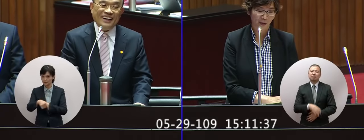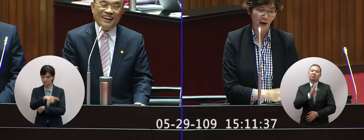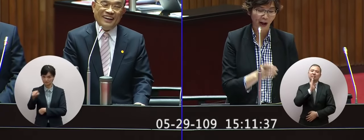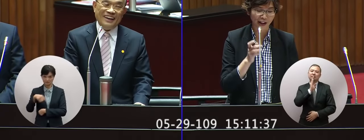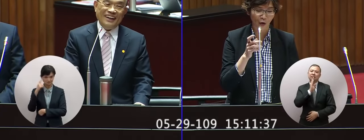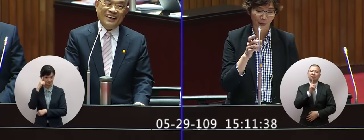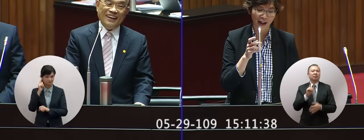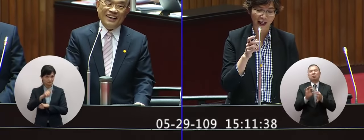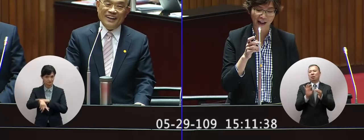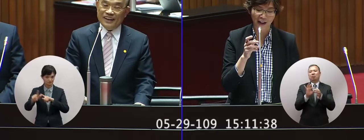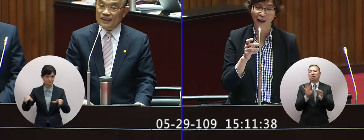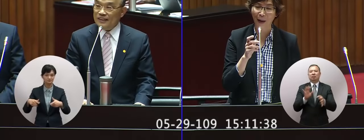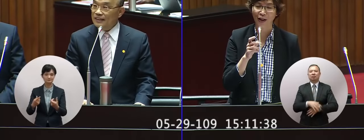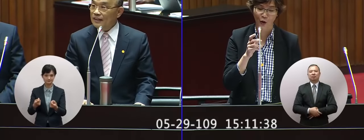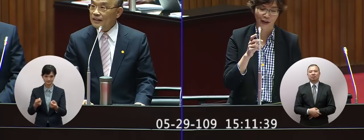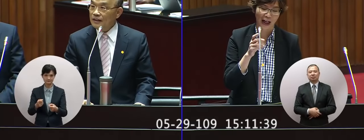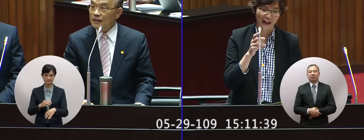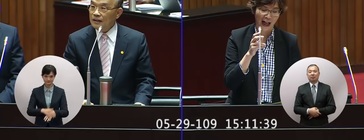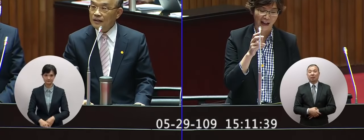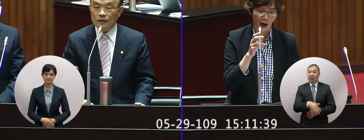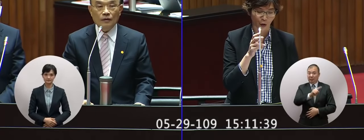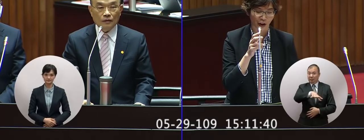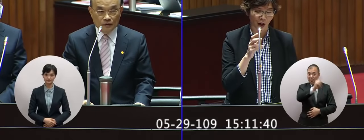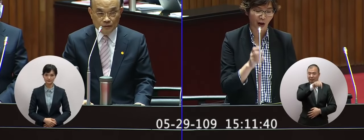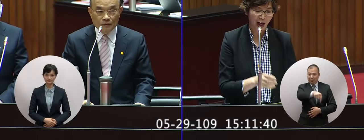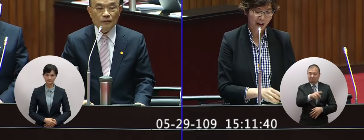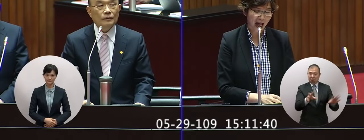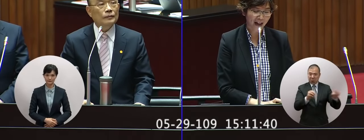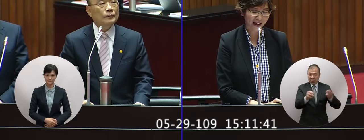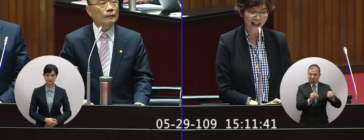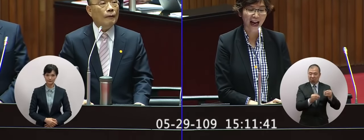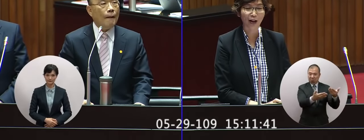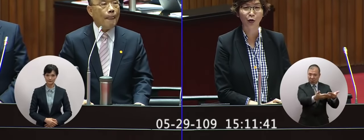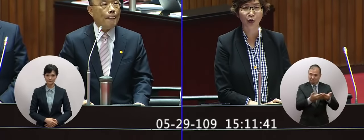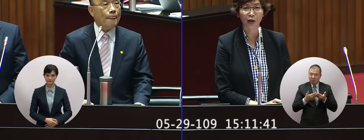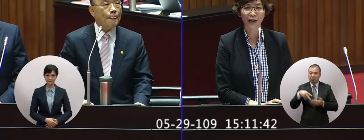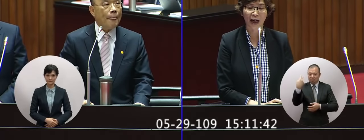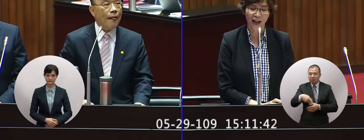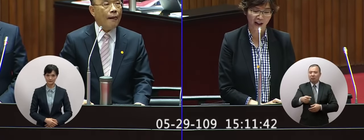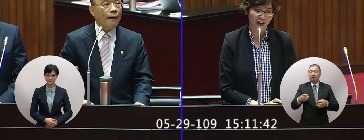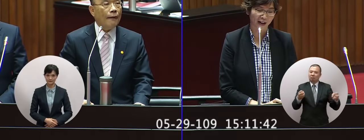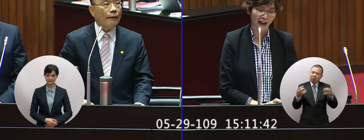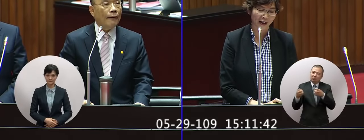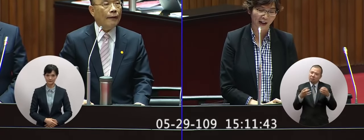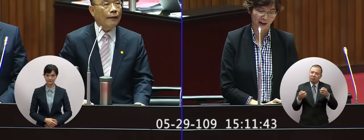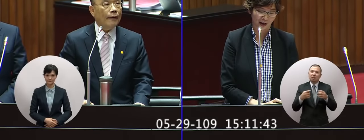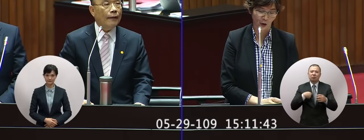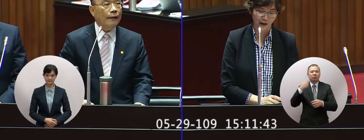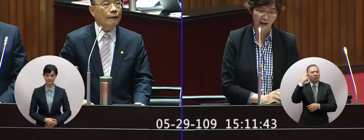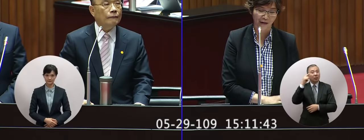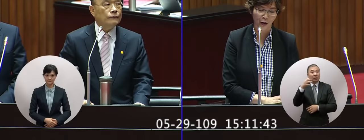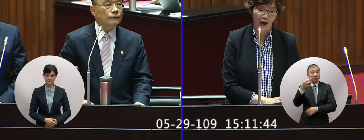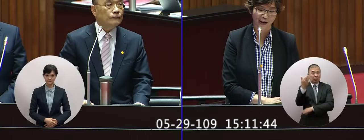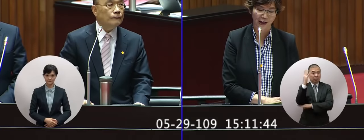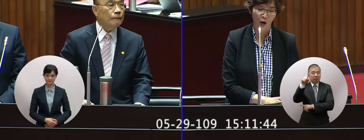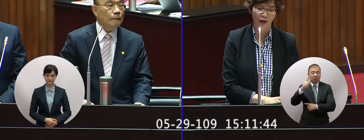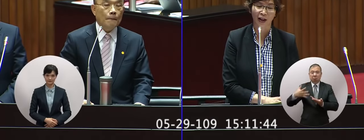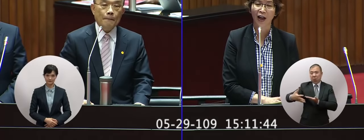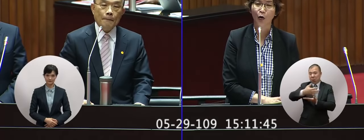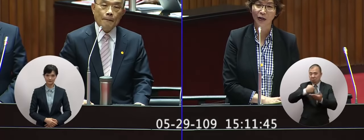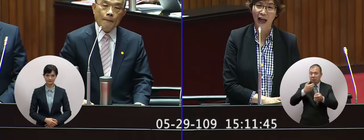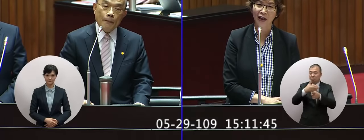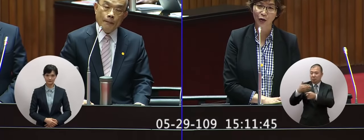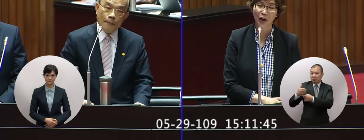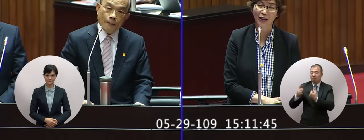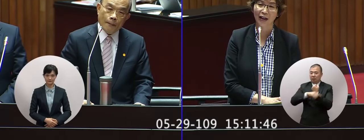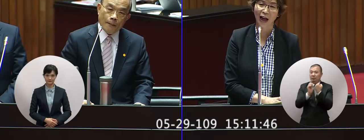是，没关系，我们可以一把它送进来再来讨论吼。那接下来，因为我想那个财政收支划分法之后